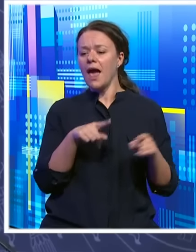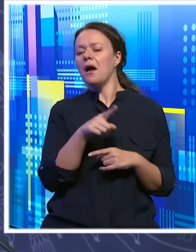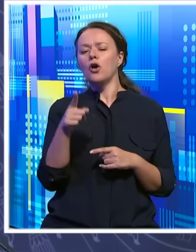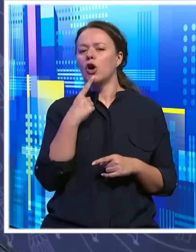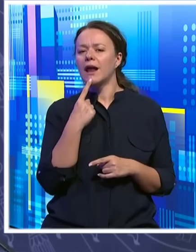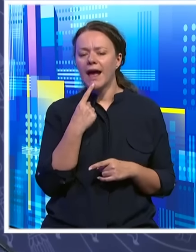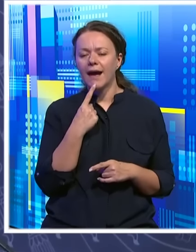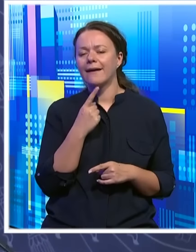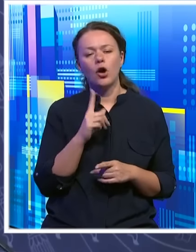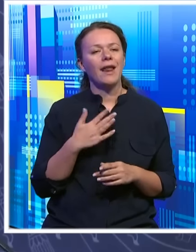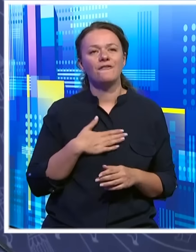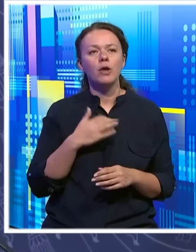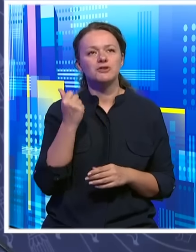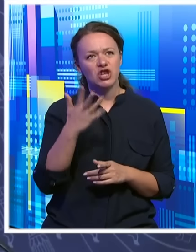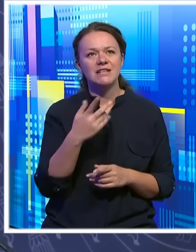često da citiram,